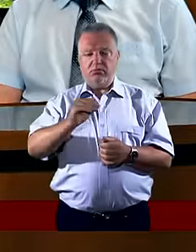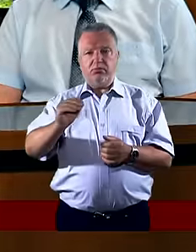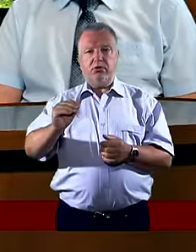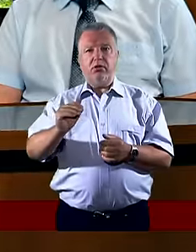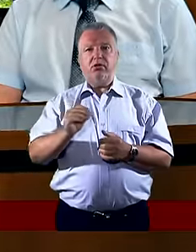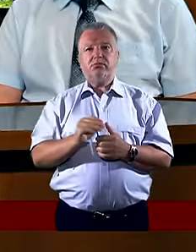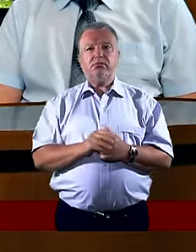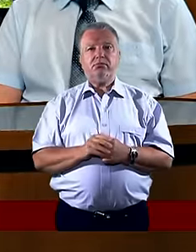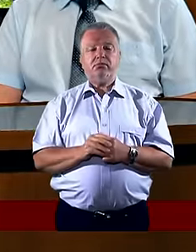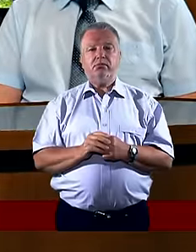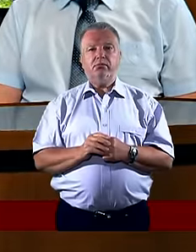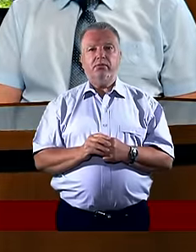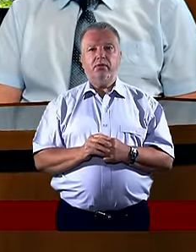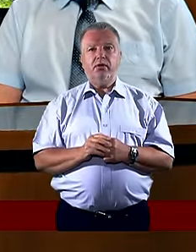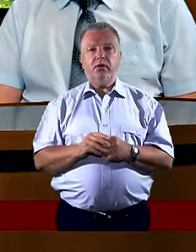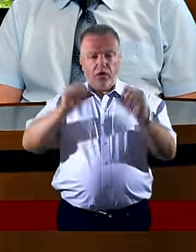Chyba nie. To tak.